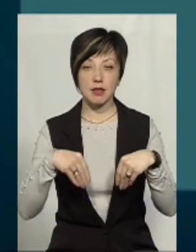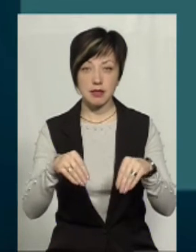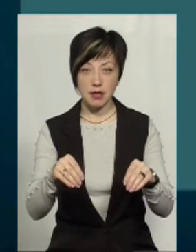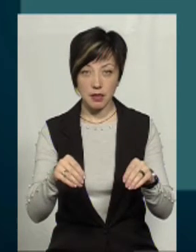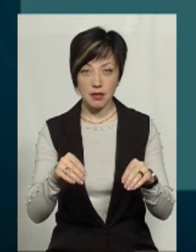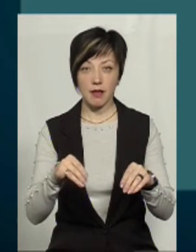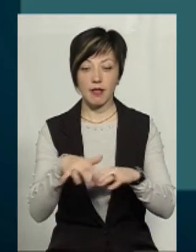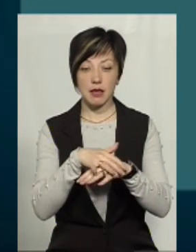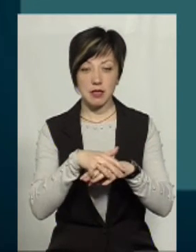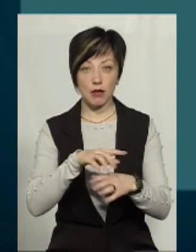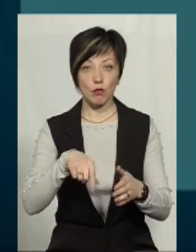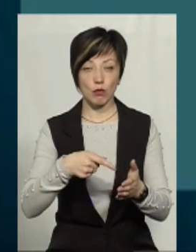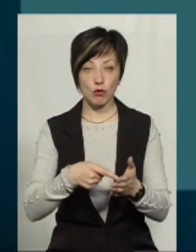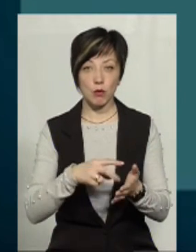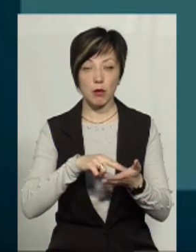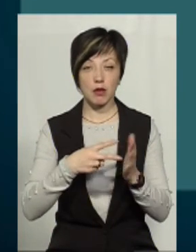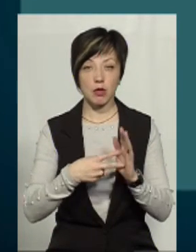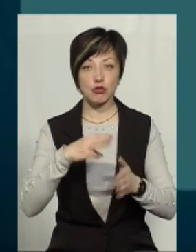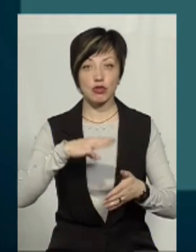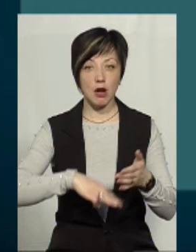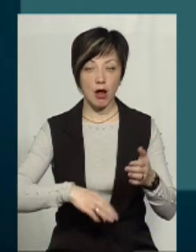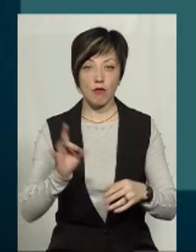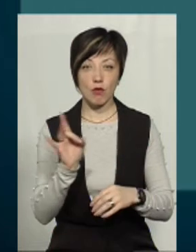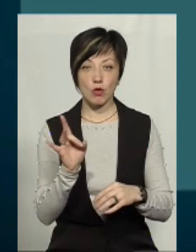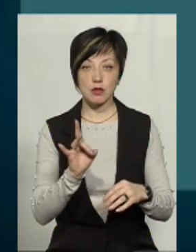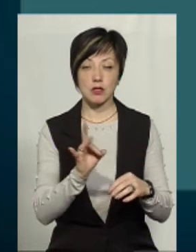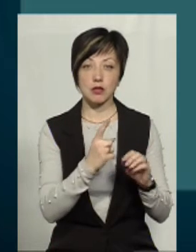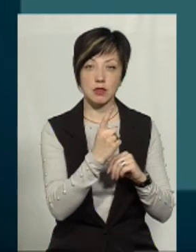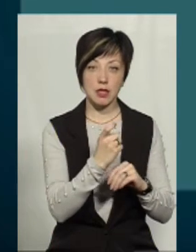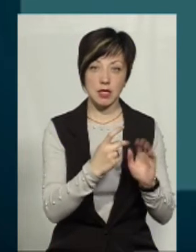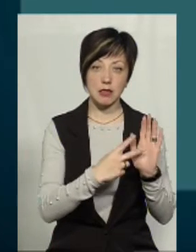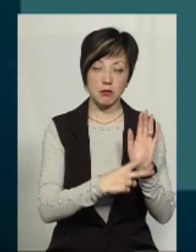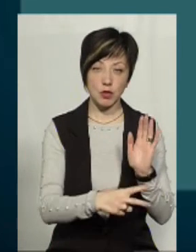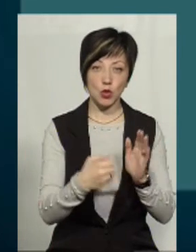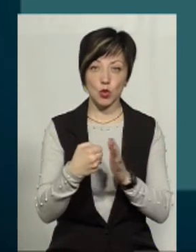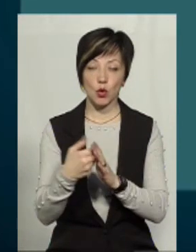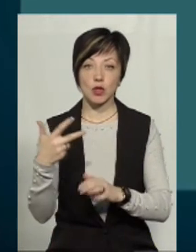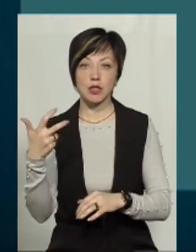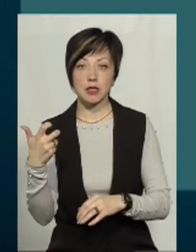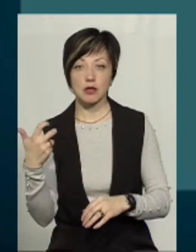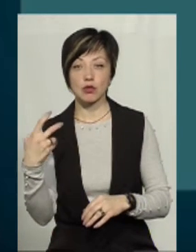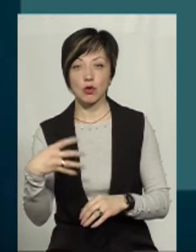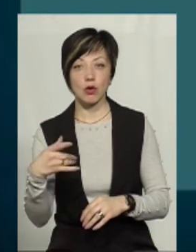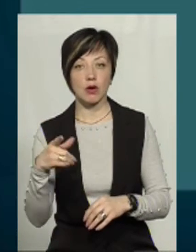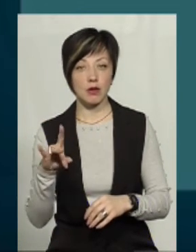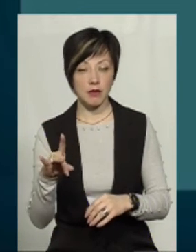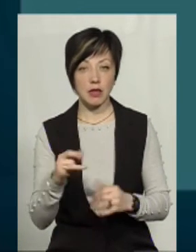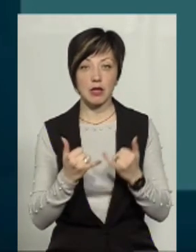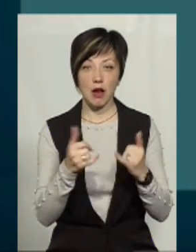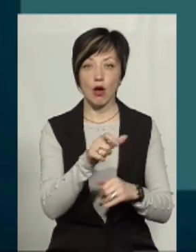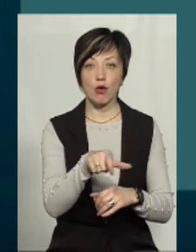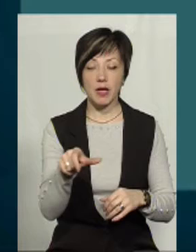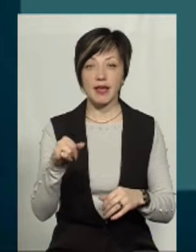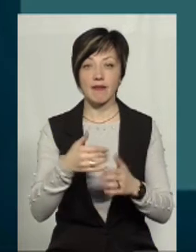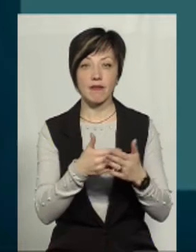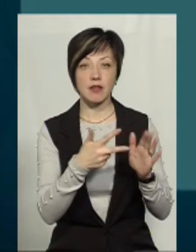газонів у населених пунктах передбачено штраф у розмірі від 170 до 340 гривень для громадян і